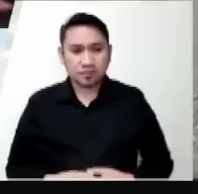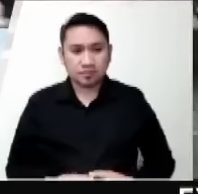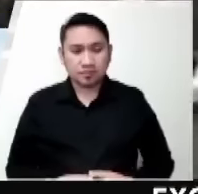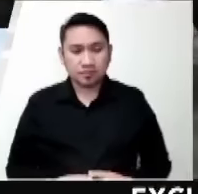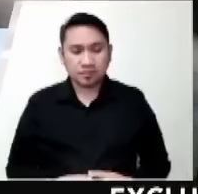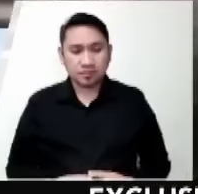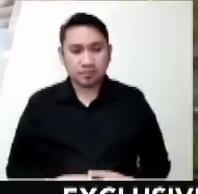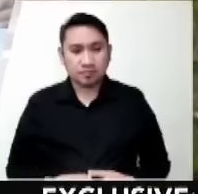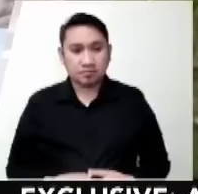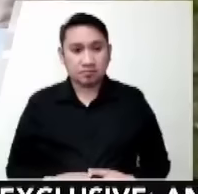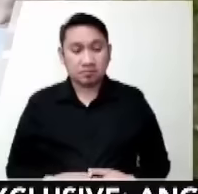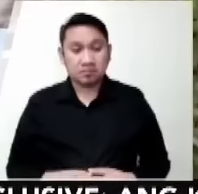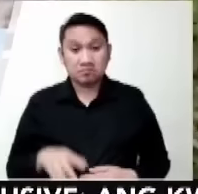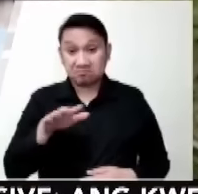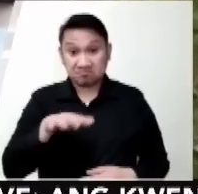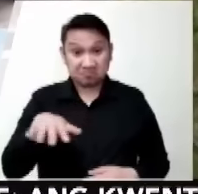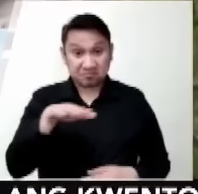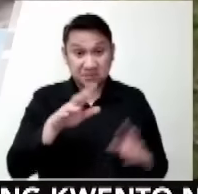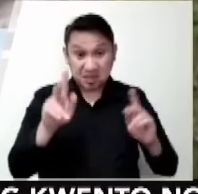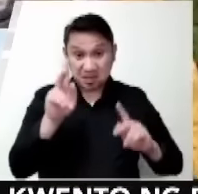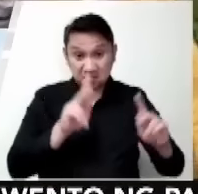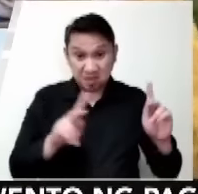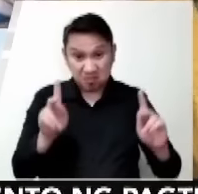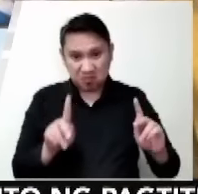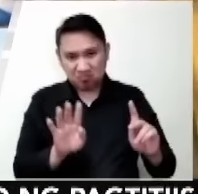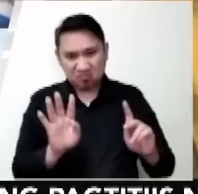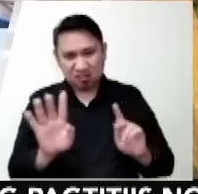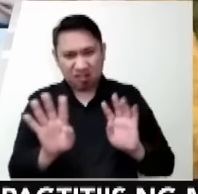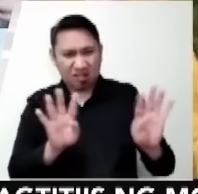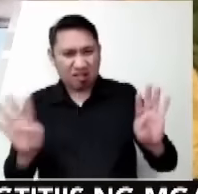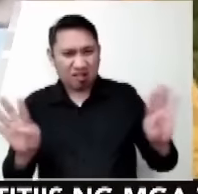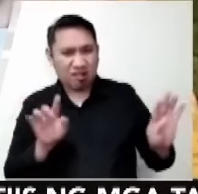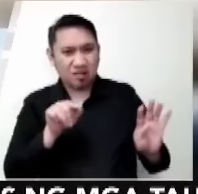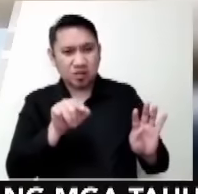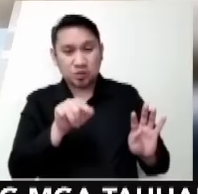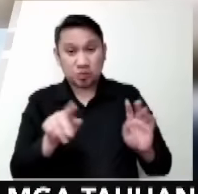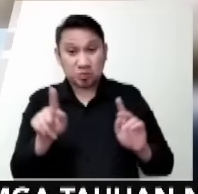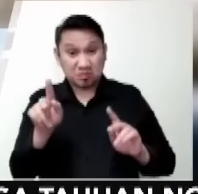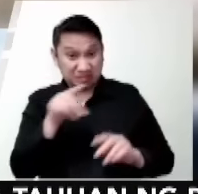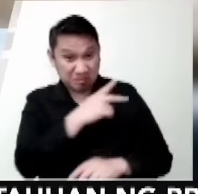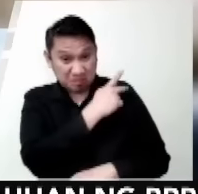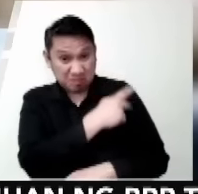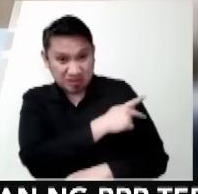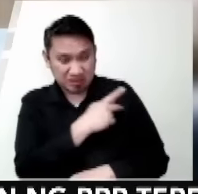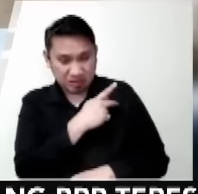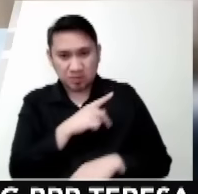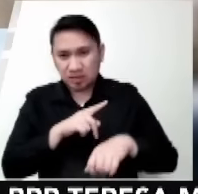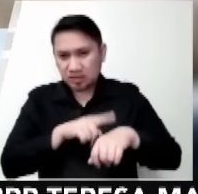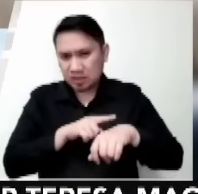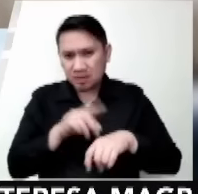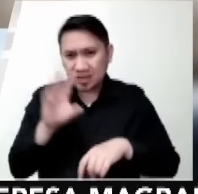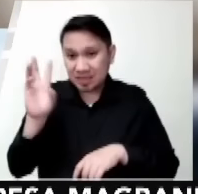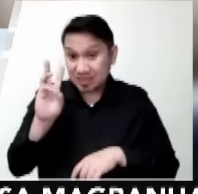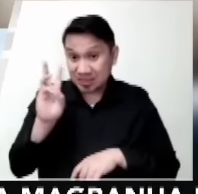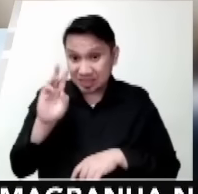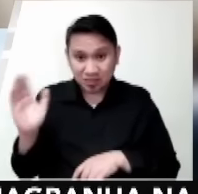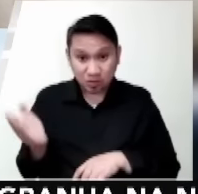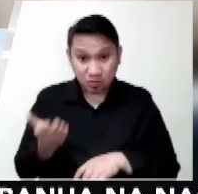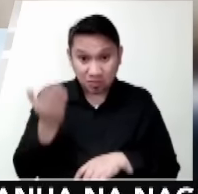Nagkalat sa atrium o quadrangle ng Philippine General Hospital ang mga pasyente bandang 6 kaninang umaga. May